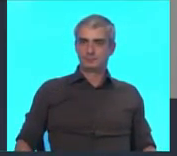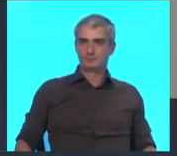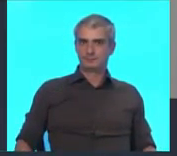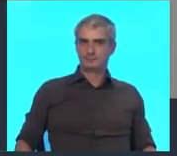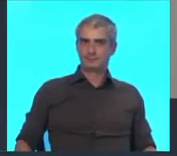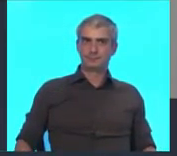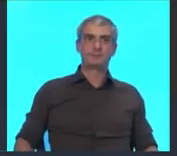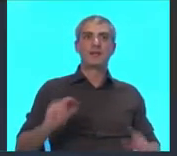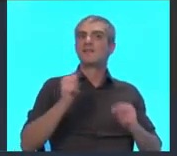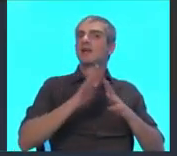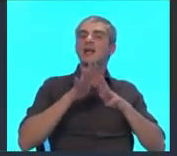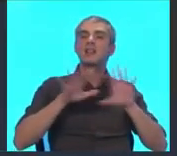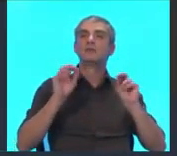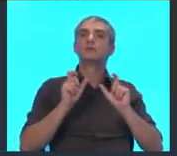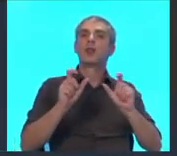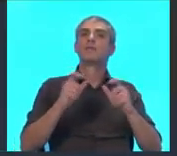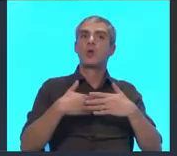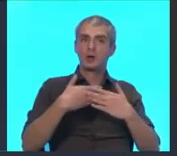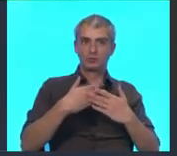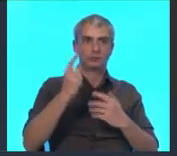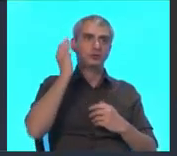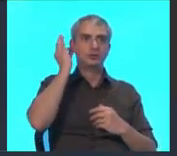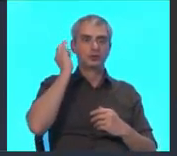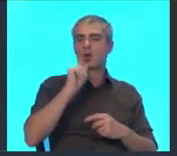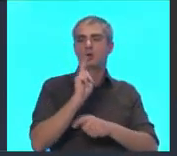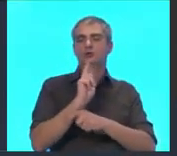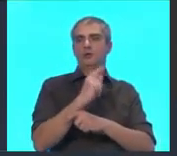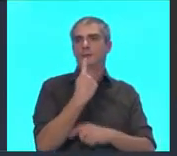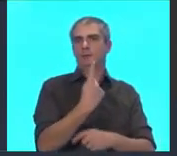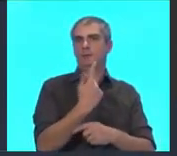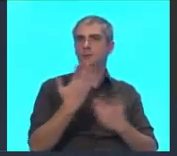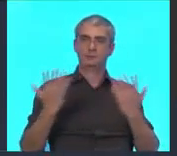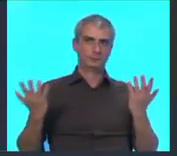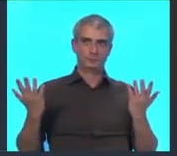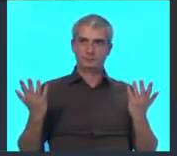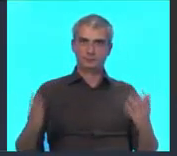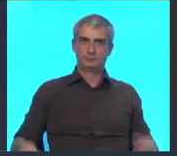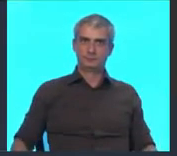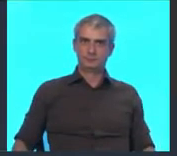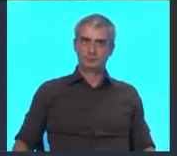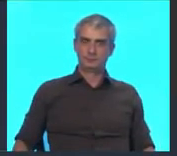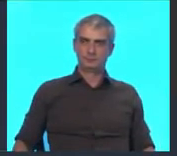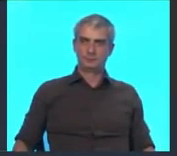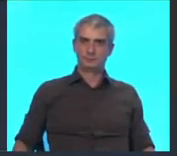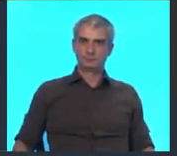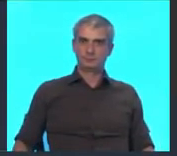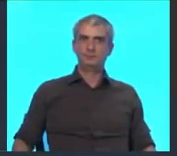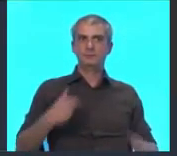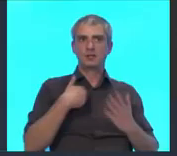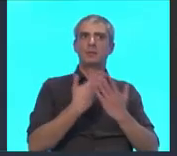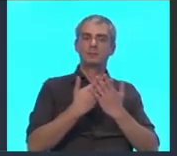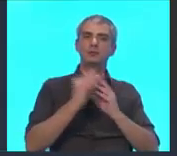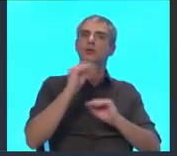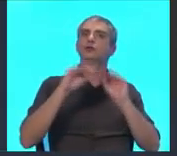vanligaste anledningen till graviditet är för att kvinnorna inte skyddar sig trots att vi säger att det är en röd dag. Så vi rekommenderar kondom